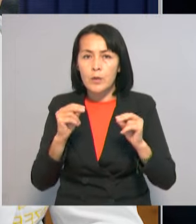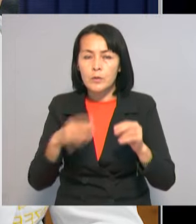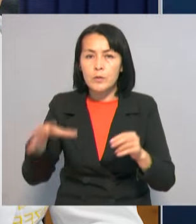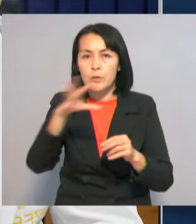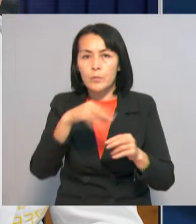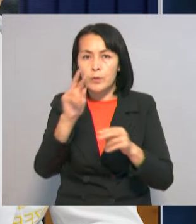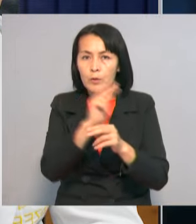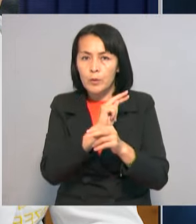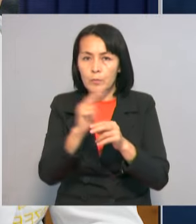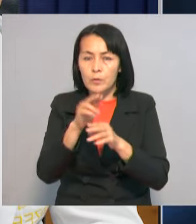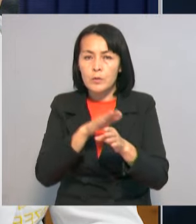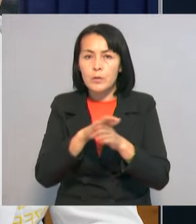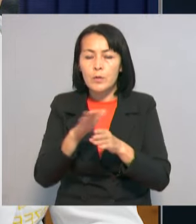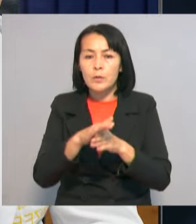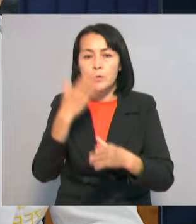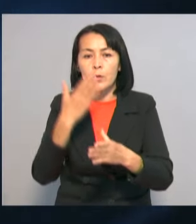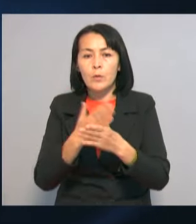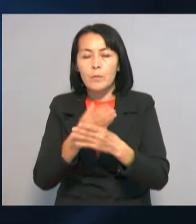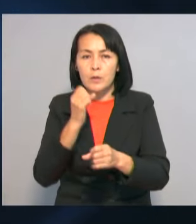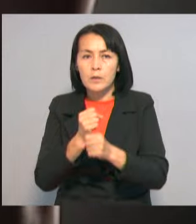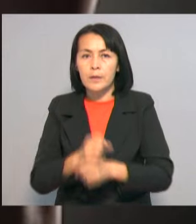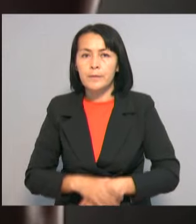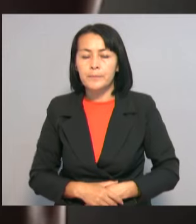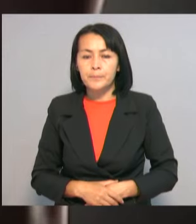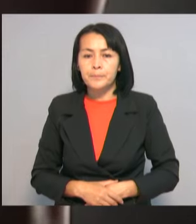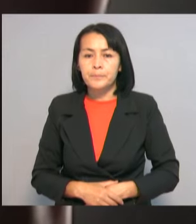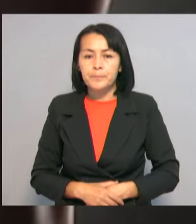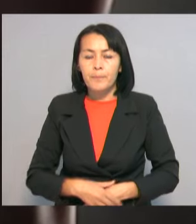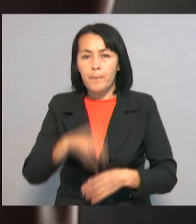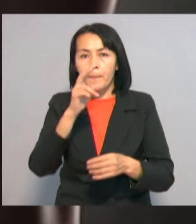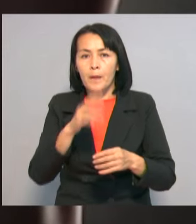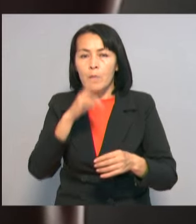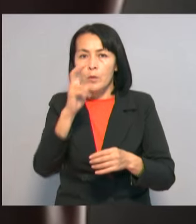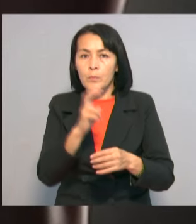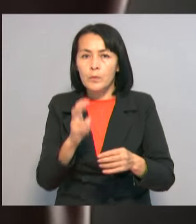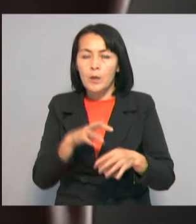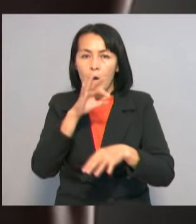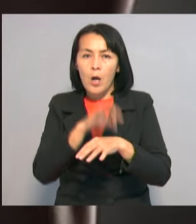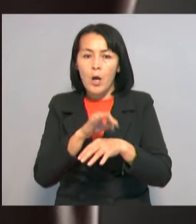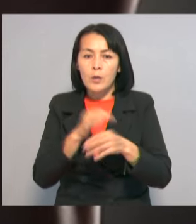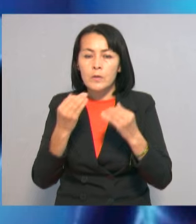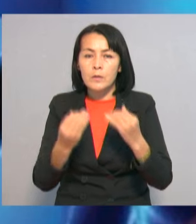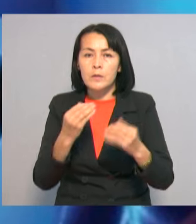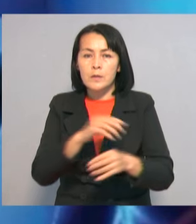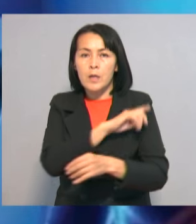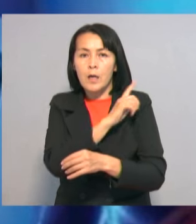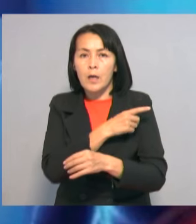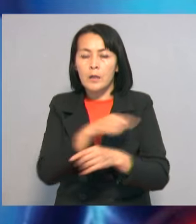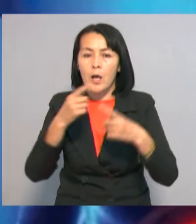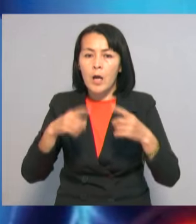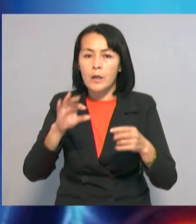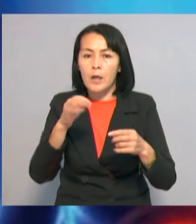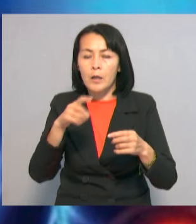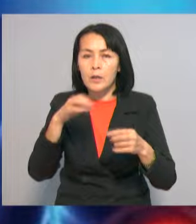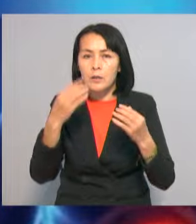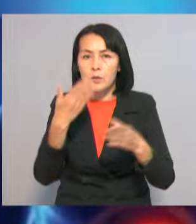бүкіл емдік курс бойынша сопровождение жасап отырады. Просустав буындағы созылмалы ауру. Буын қаттылығы артрит, артроз